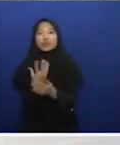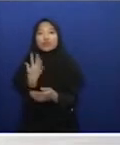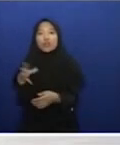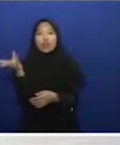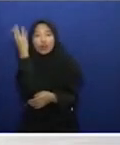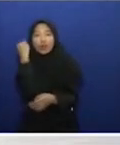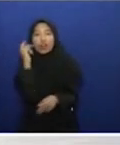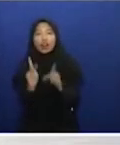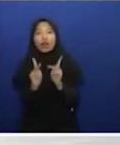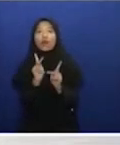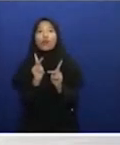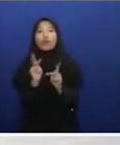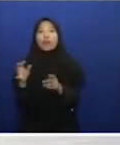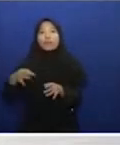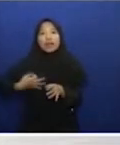memerintahkan kepada saya